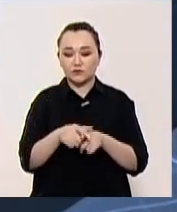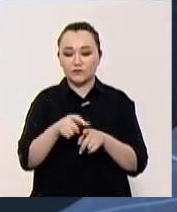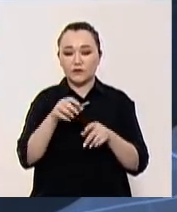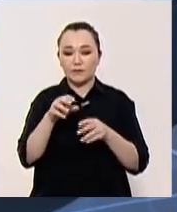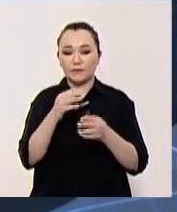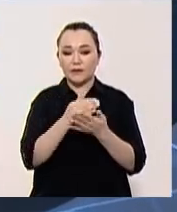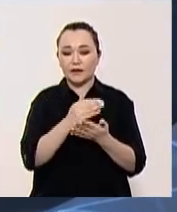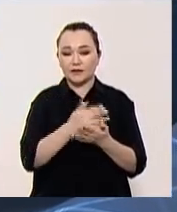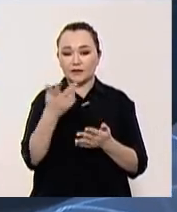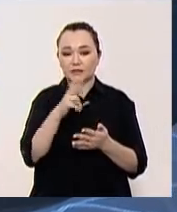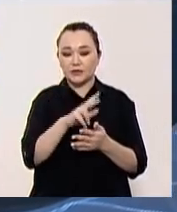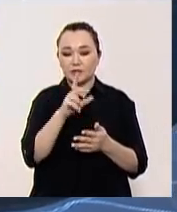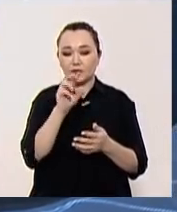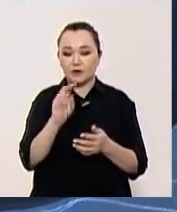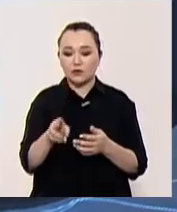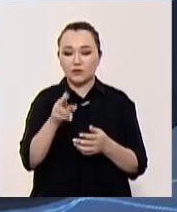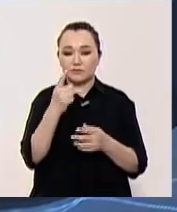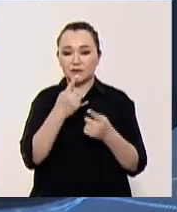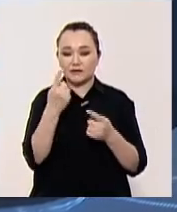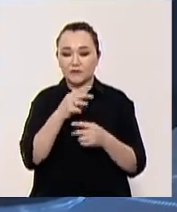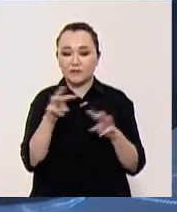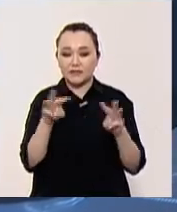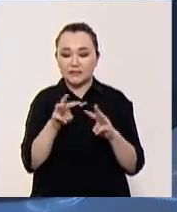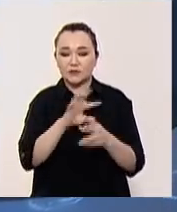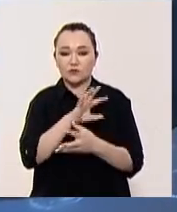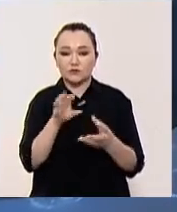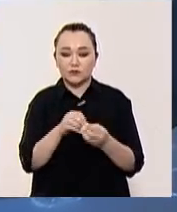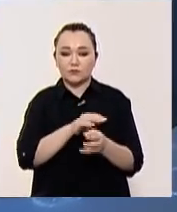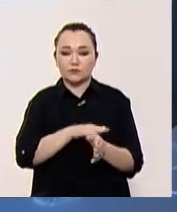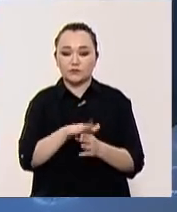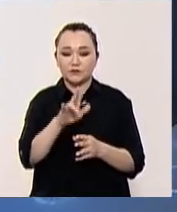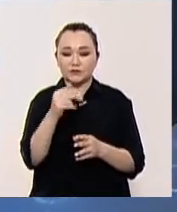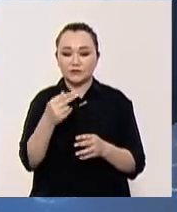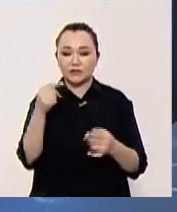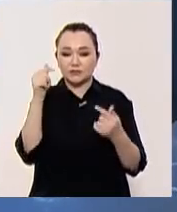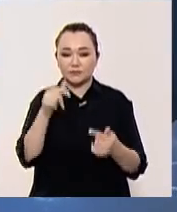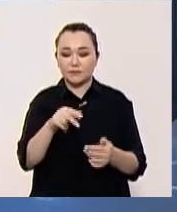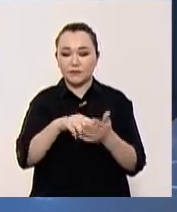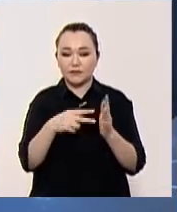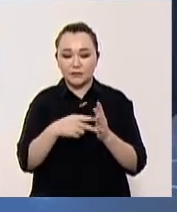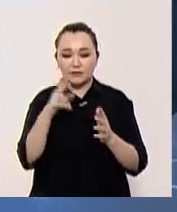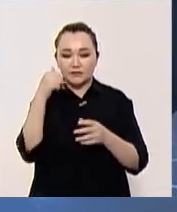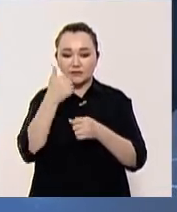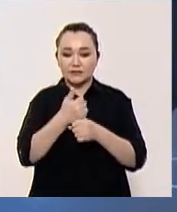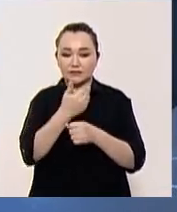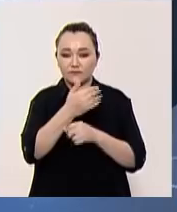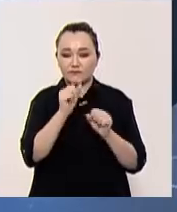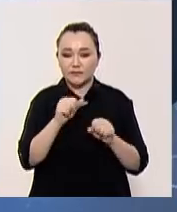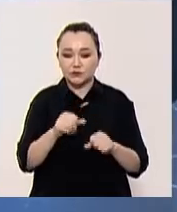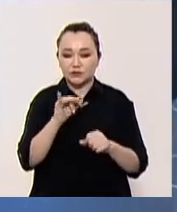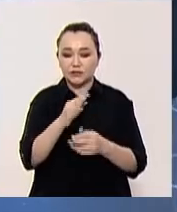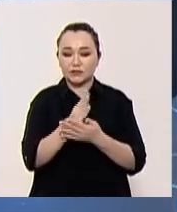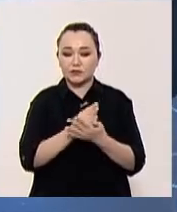үш блокқа бөлінген. Яғни алдымен министрліктің жалпы ұлттық жоспарына сәйкес президент өкілеттігімен оның